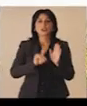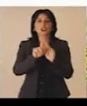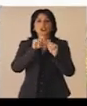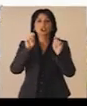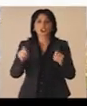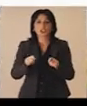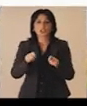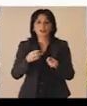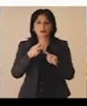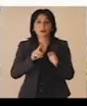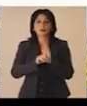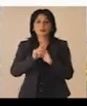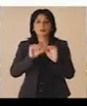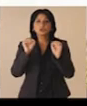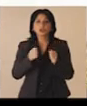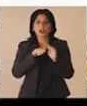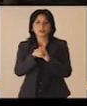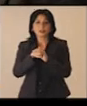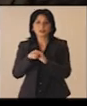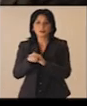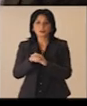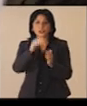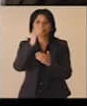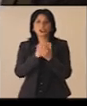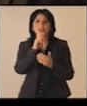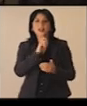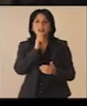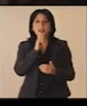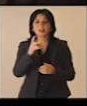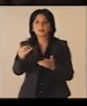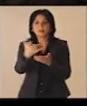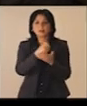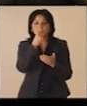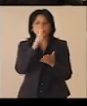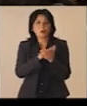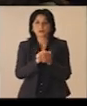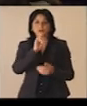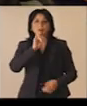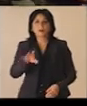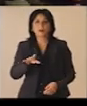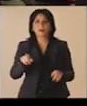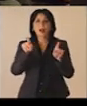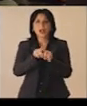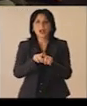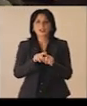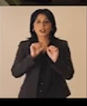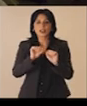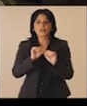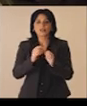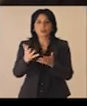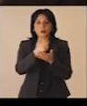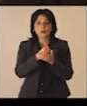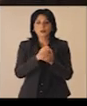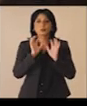ქვეყანაში შეიქმნება სამაცივრე და მშრალი ტიპის საწყობები. შედეგად გლეხს მოწეული მოსავალი აღარ გაუფუჭდება. ასევე